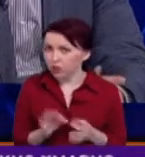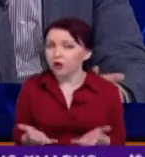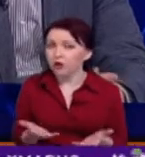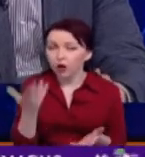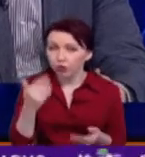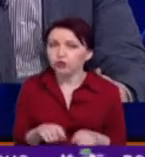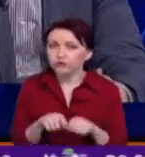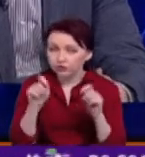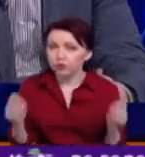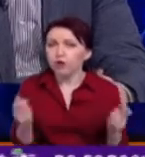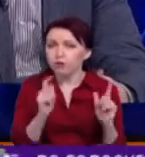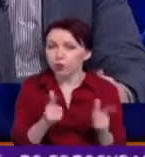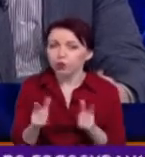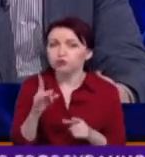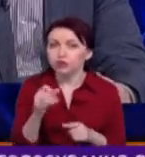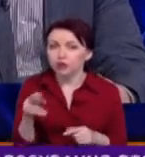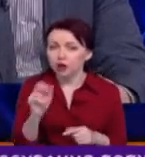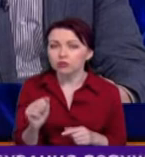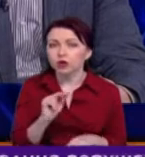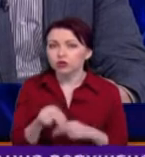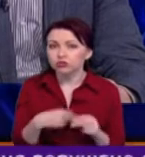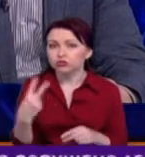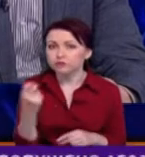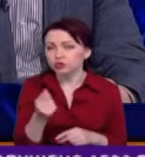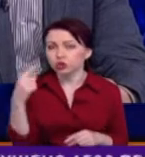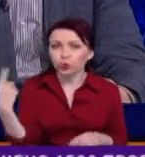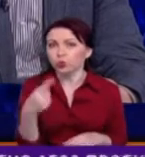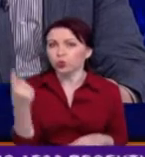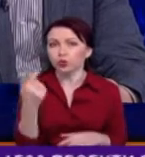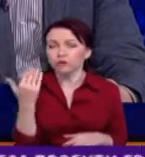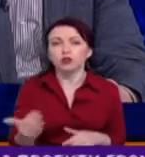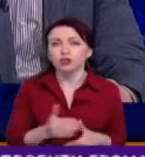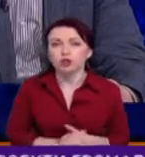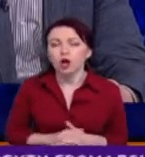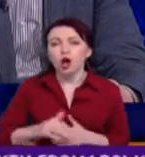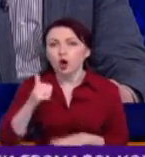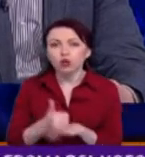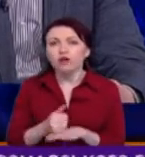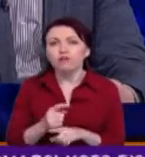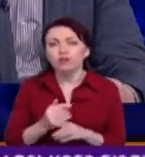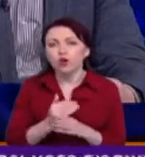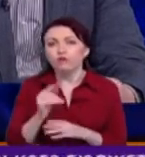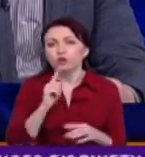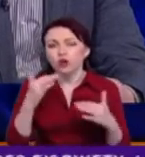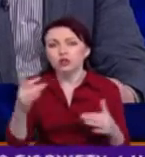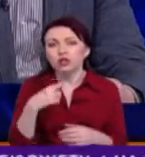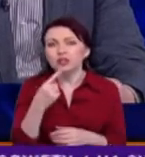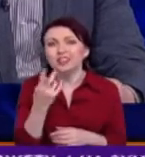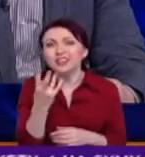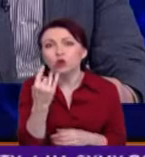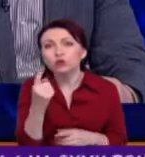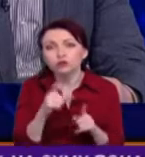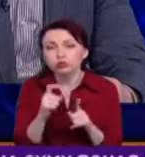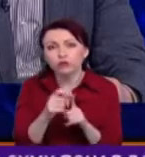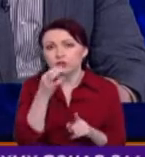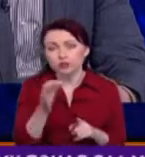відкриває погоджувальну раду, через 3 тижні гуляк ваших, голова Верховної Ради, і даже слова не сказав про